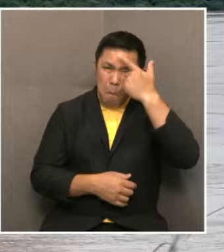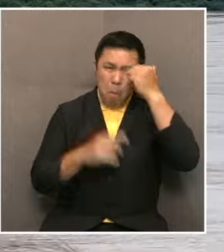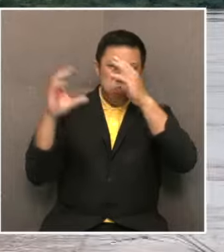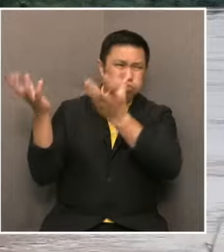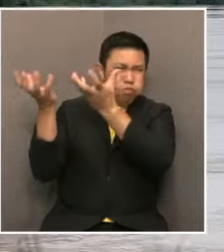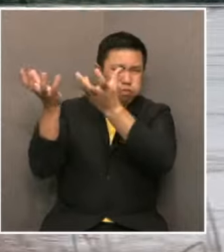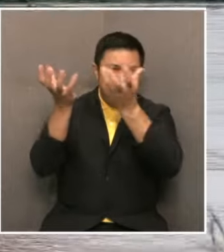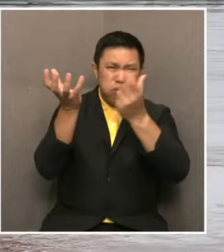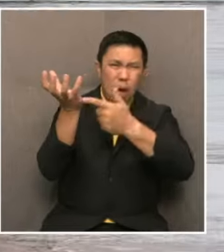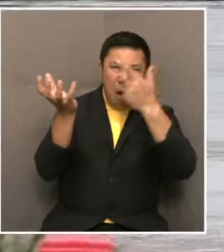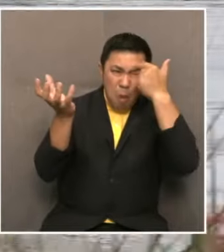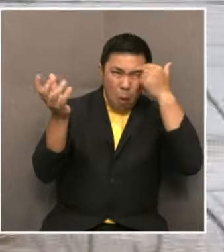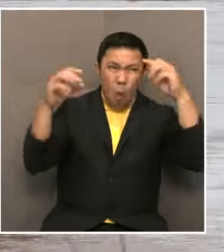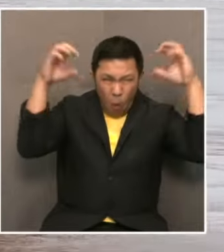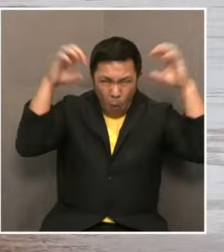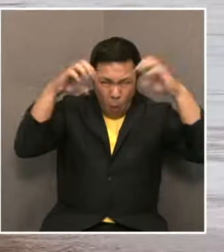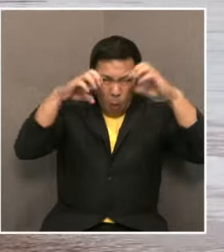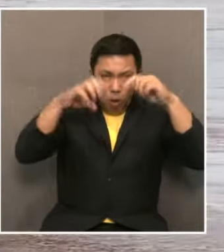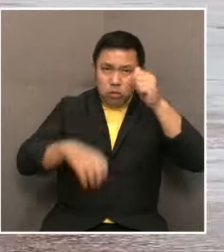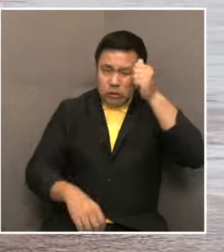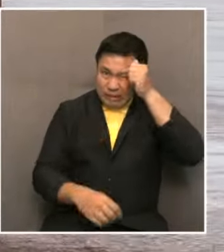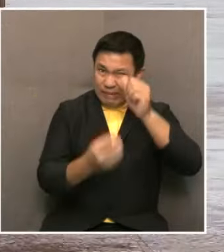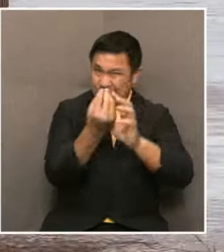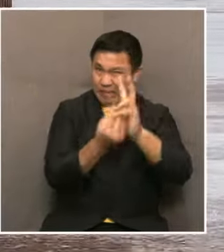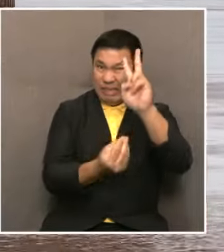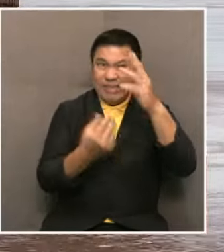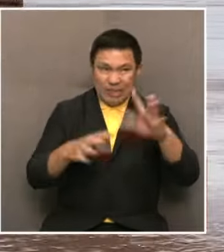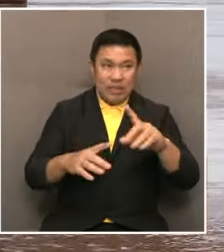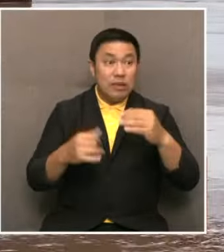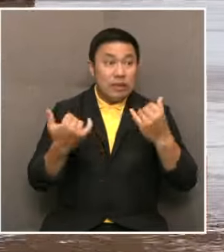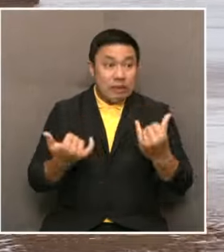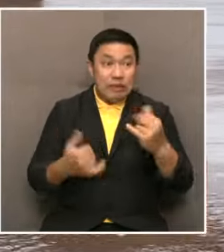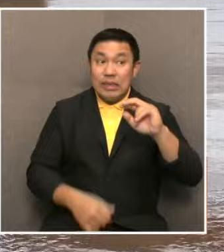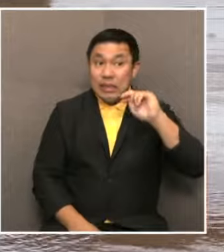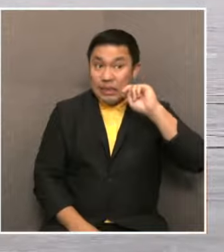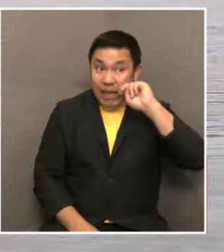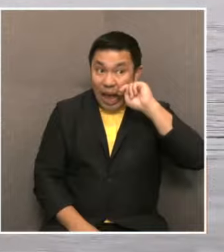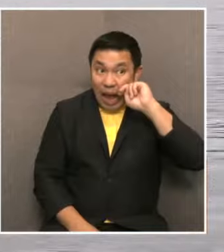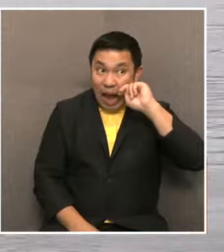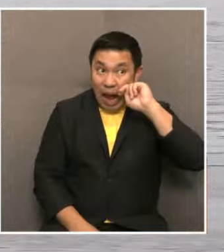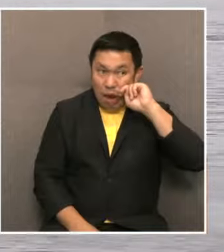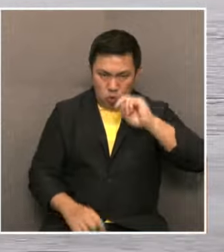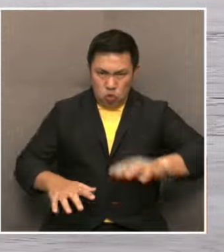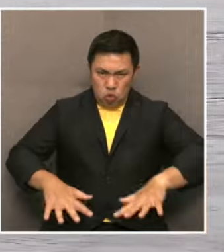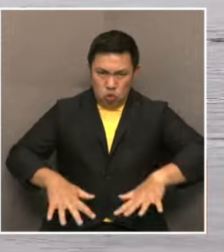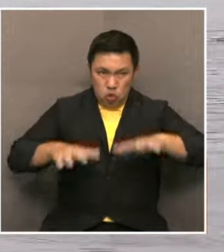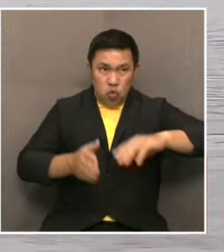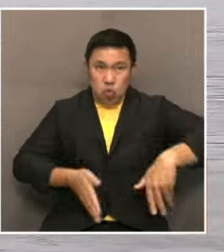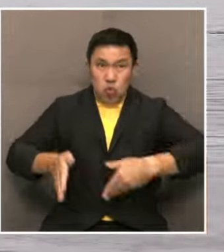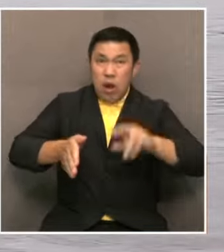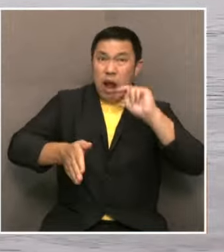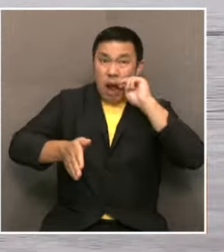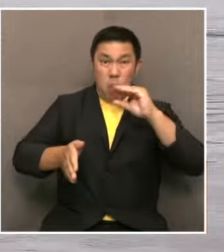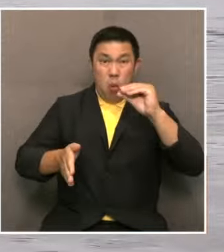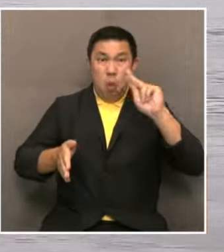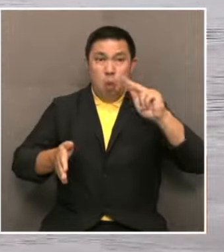ฟ้ามืดครึ้มฝนตกต่อเนื่องมาตลอด 2สัปดาห์ส่งผลให้น้ำสะสมมากขึ้นระดับน้ำโขงก็เพิ่มมากขึ้นตามไป